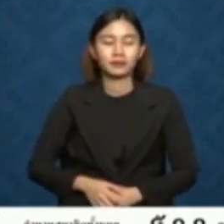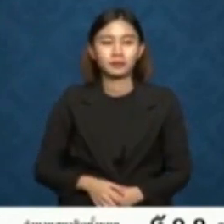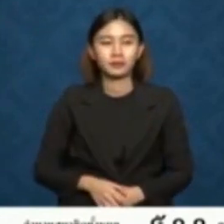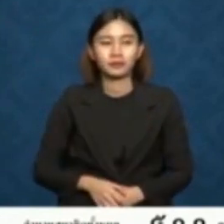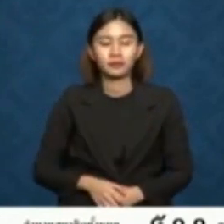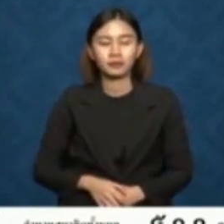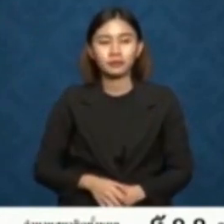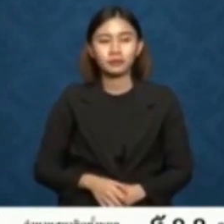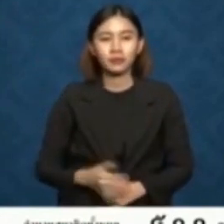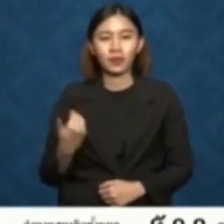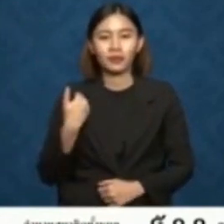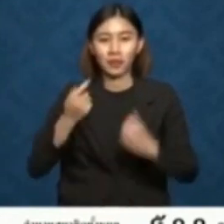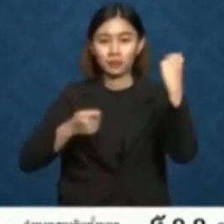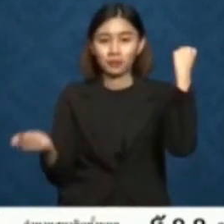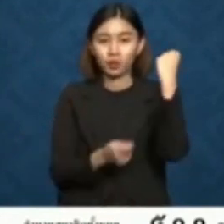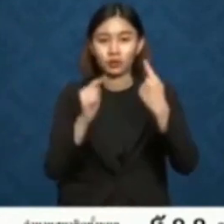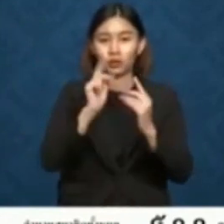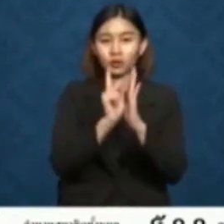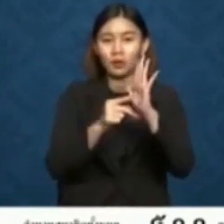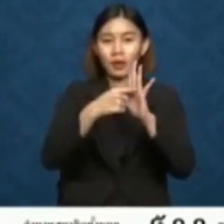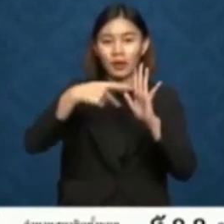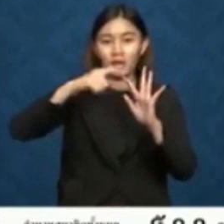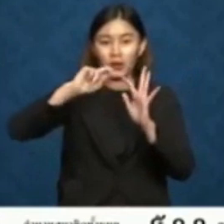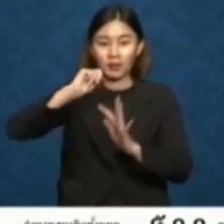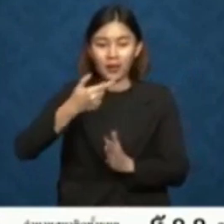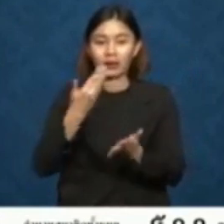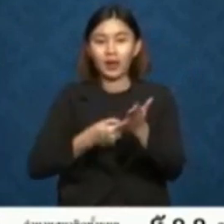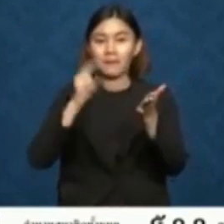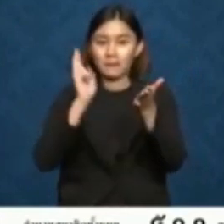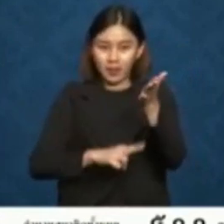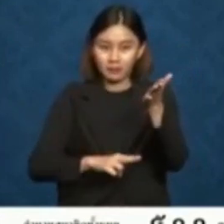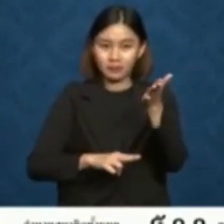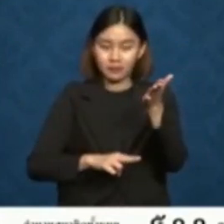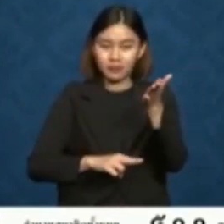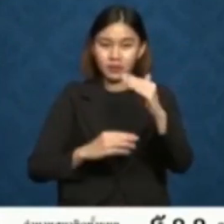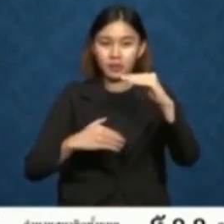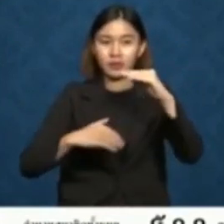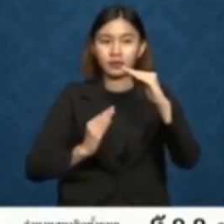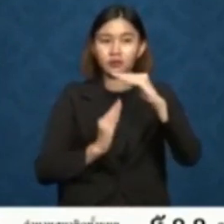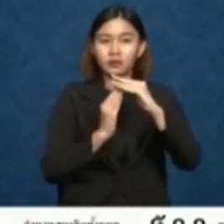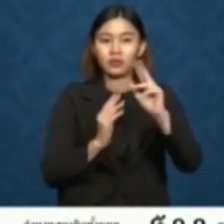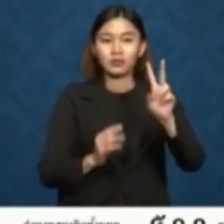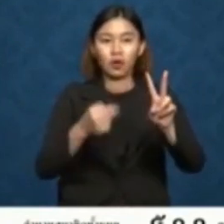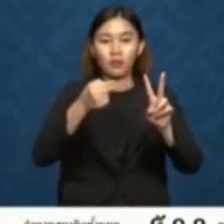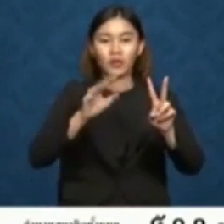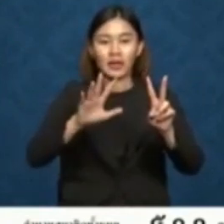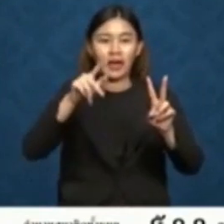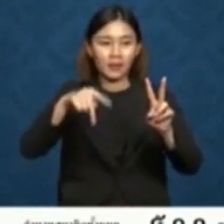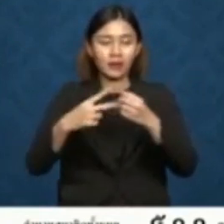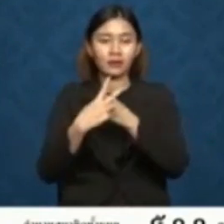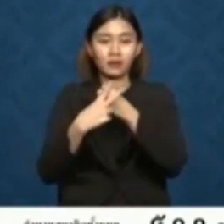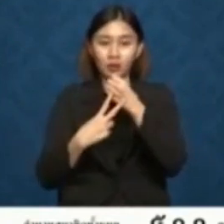ำมันครับ Oil Pollution Act ครับมีบทลงโทษทางแพ่งครับโดยมีค่าปรับนะครับสูงถึ